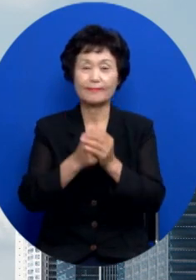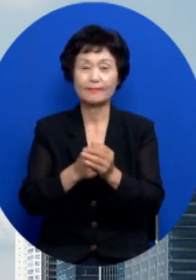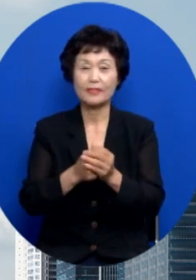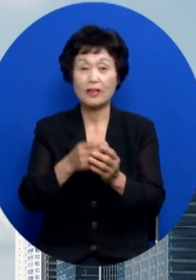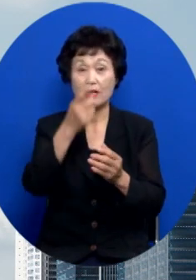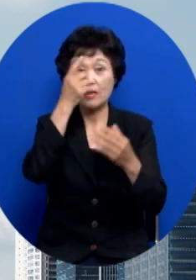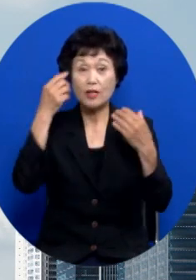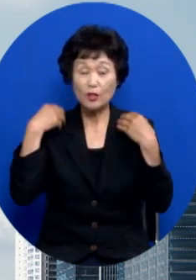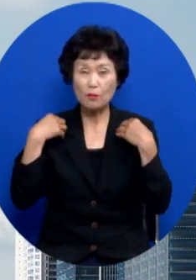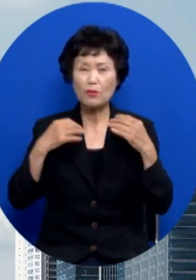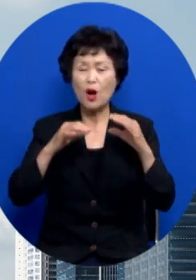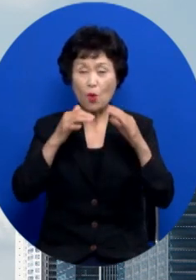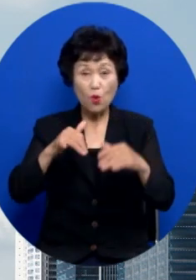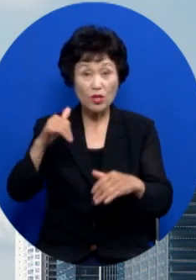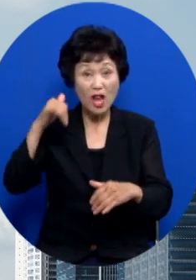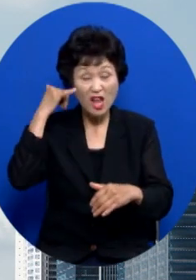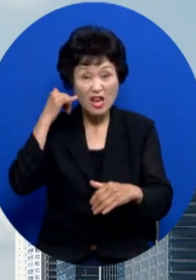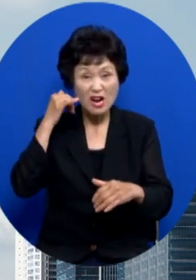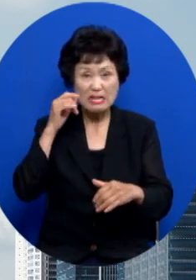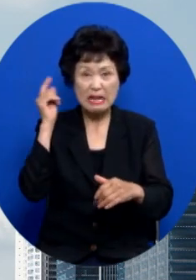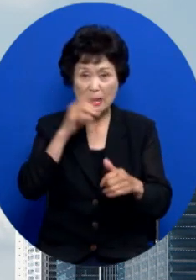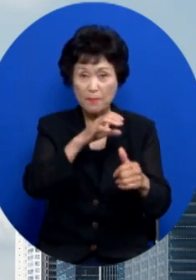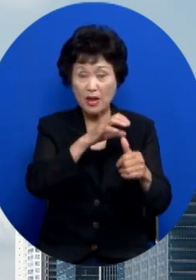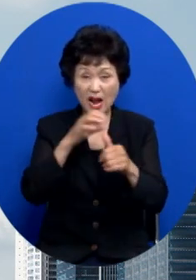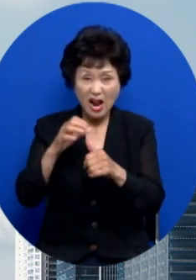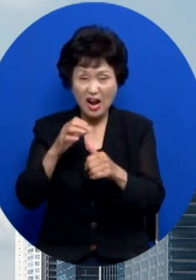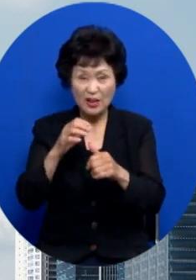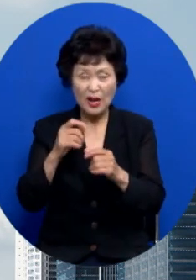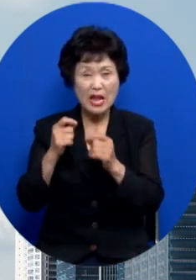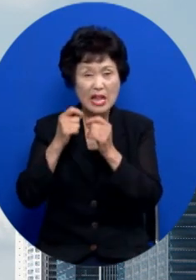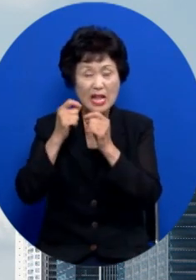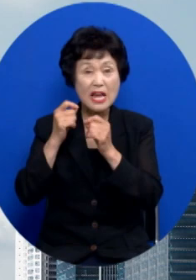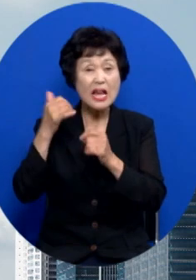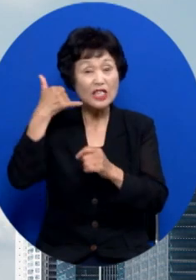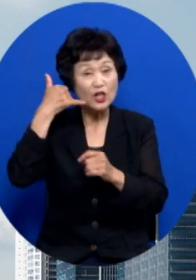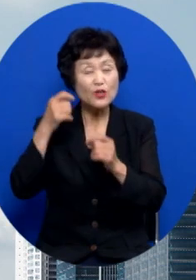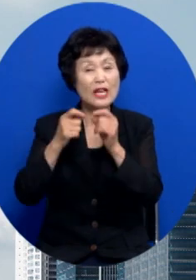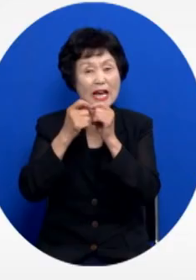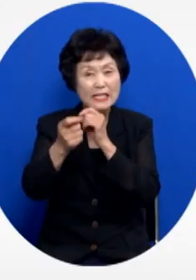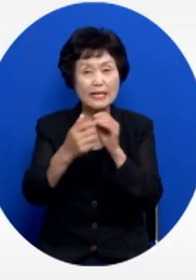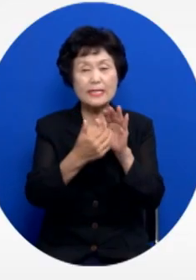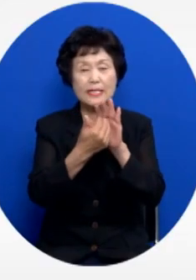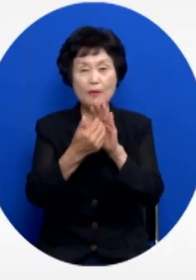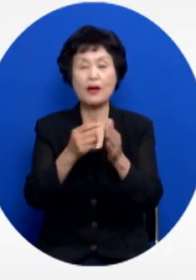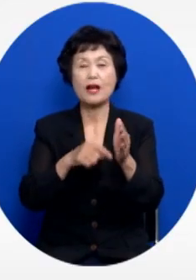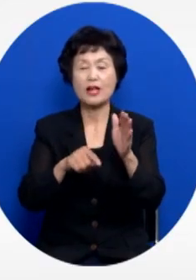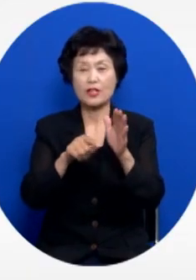정부가 국제전화를 악용한 보이스피싱 범죄를 예방하기 위한 조치를 강화하기로 했습니다.